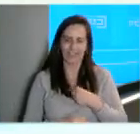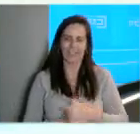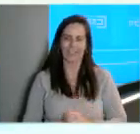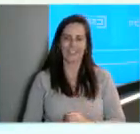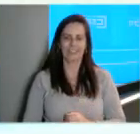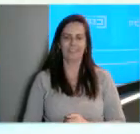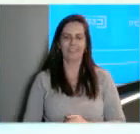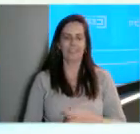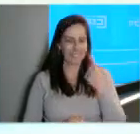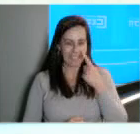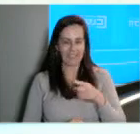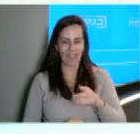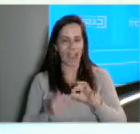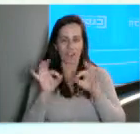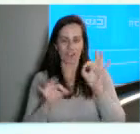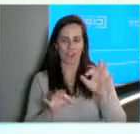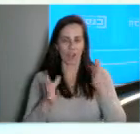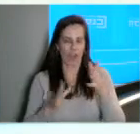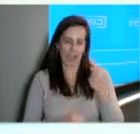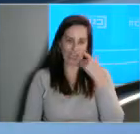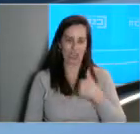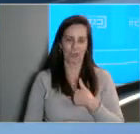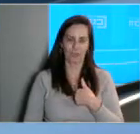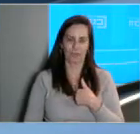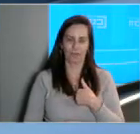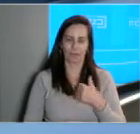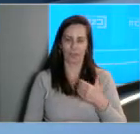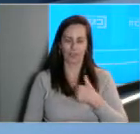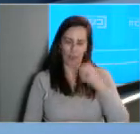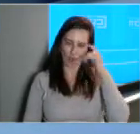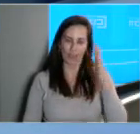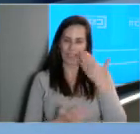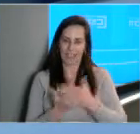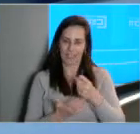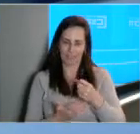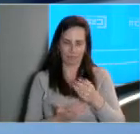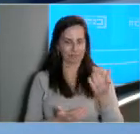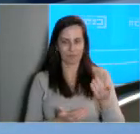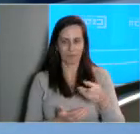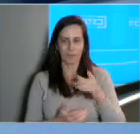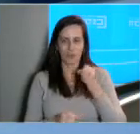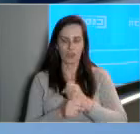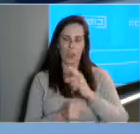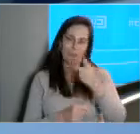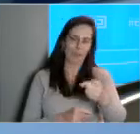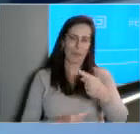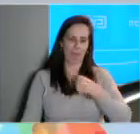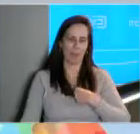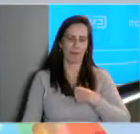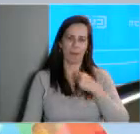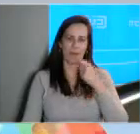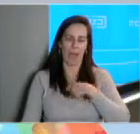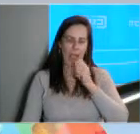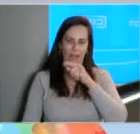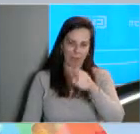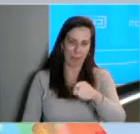זה. תשמע, הפתיחה שלך כל כך הרשימה אותי, שאני שוקל להציע לאורחים של התוכנית, שנעשה שבוע, שבוע. שבוע אני אנחה